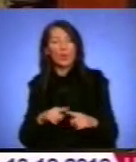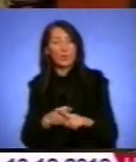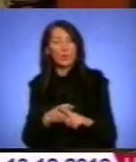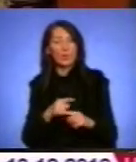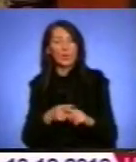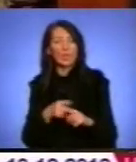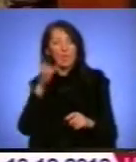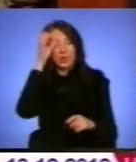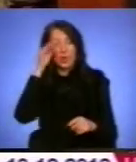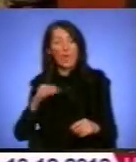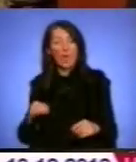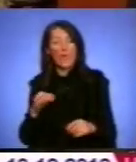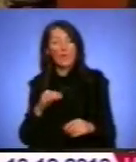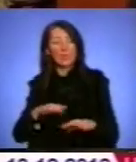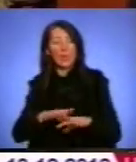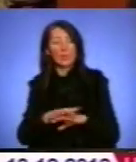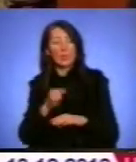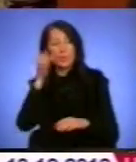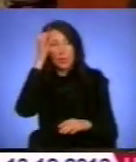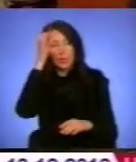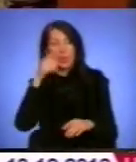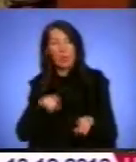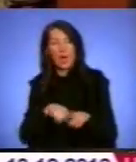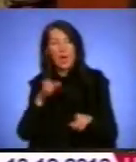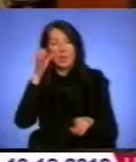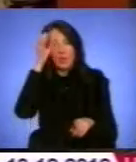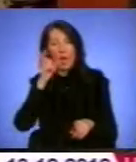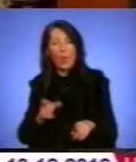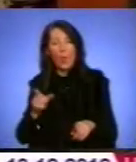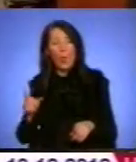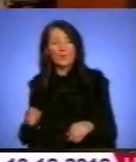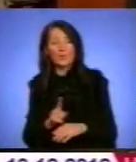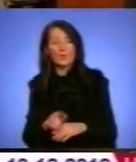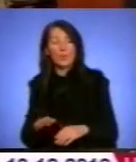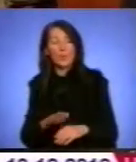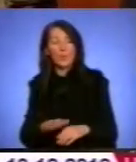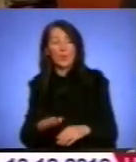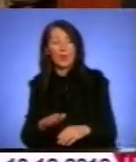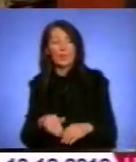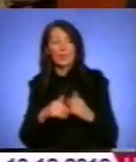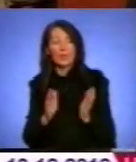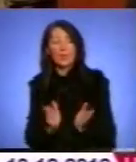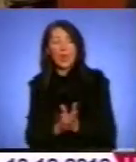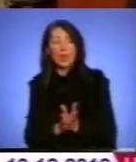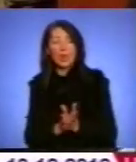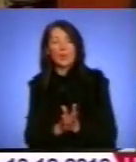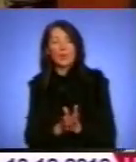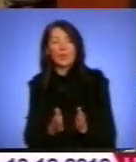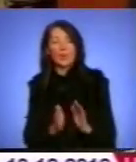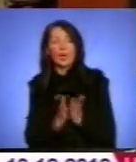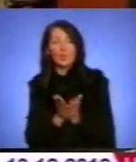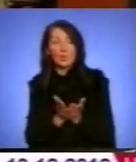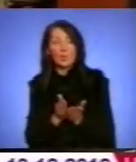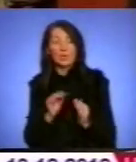наук, фізико-математичних наук і науковців Тернопілля. Загалом збірник складається